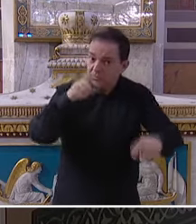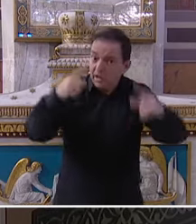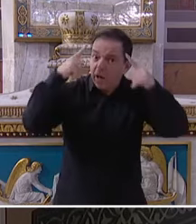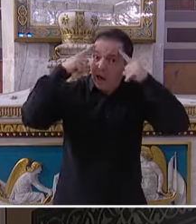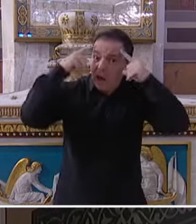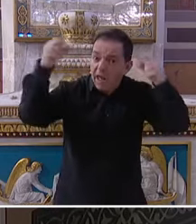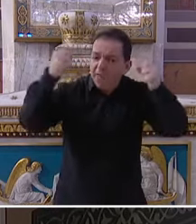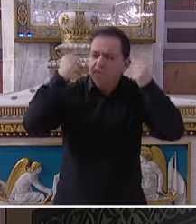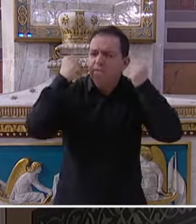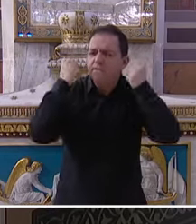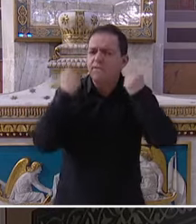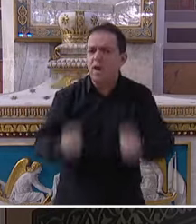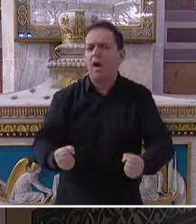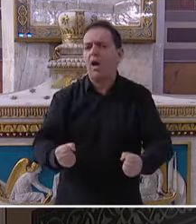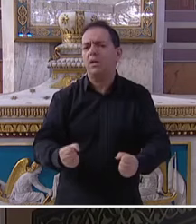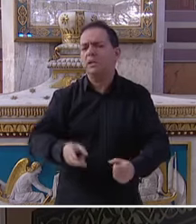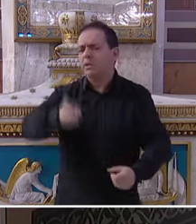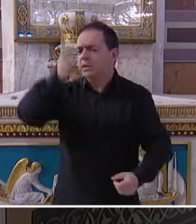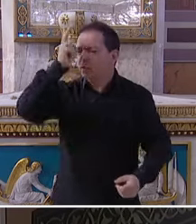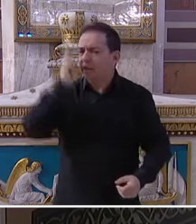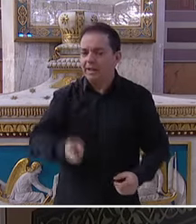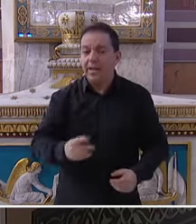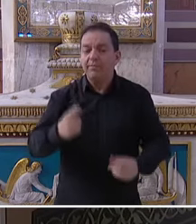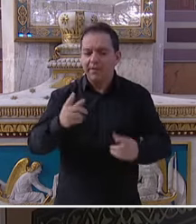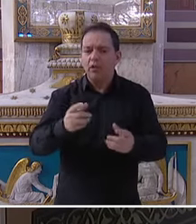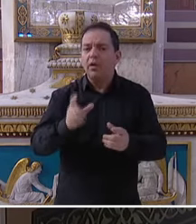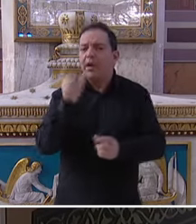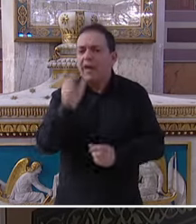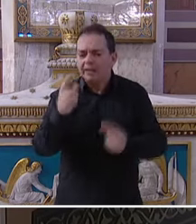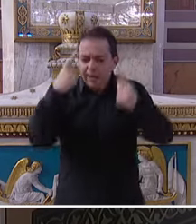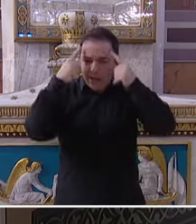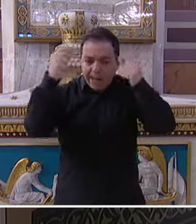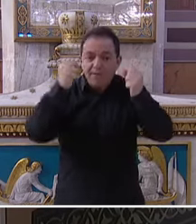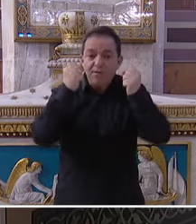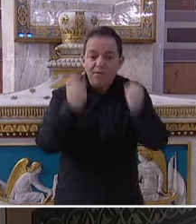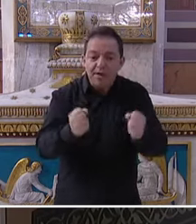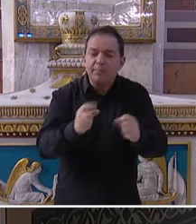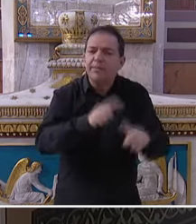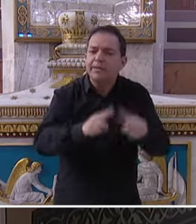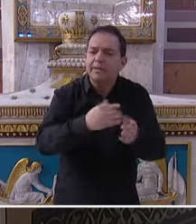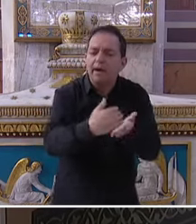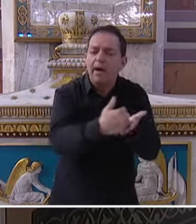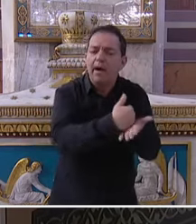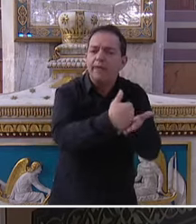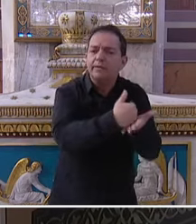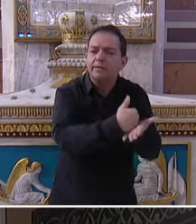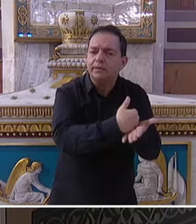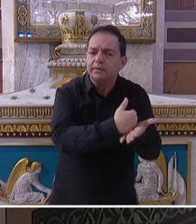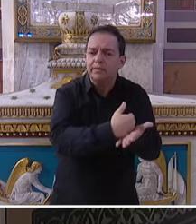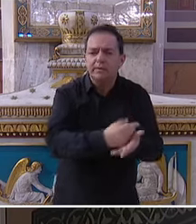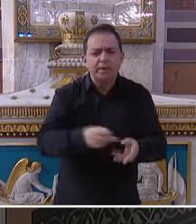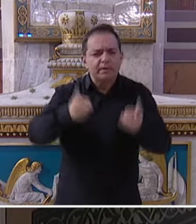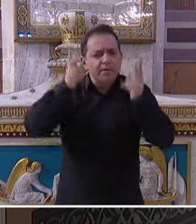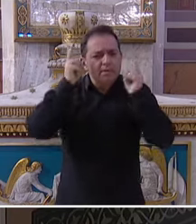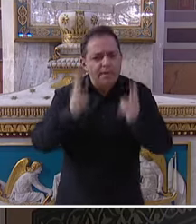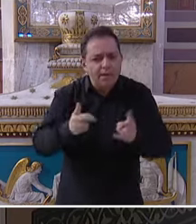λύκοι βαρύς, έτσι ονομάζει τους αιρετικούς, οι οποίοι δεν θα λυπηθούν το